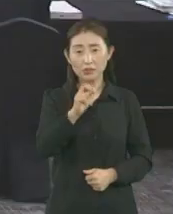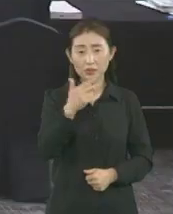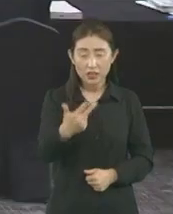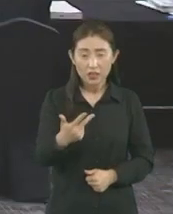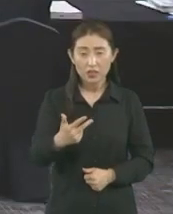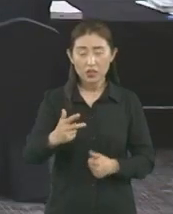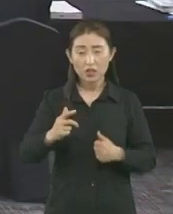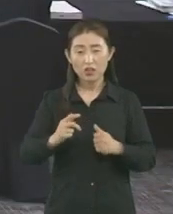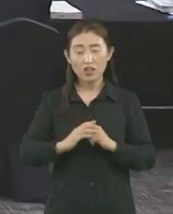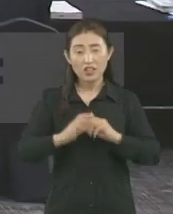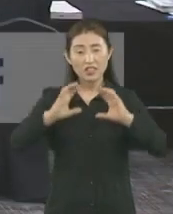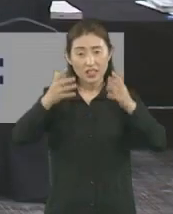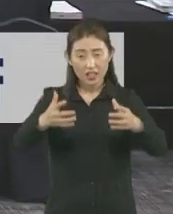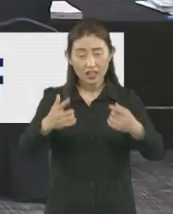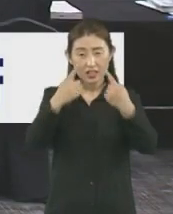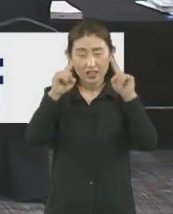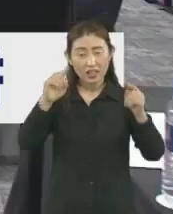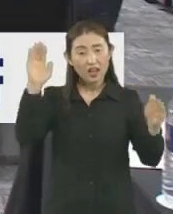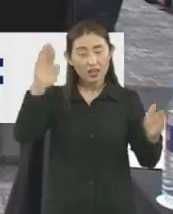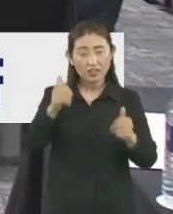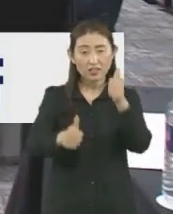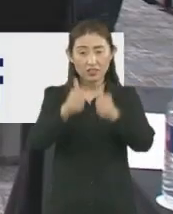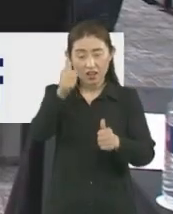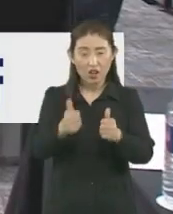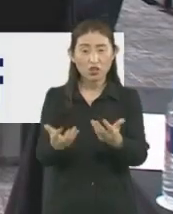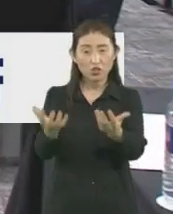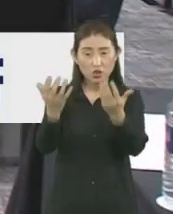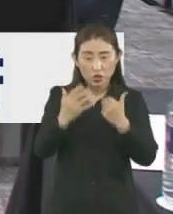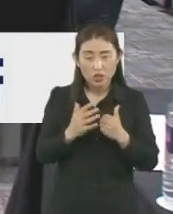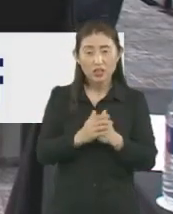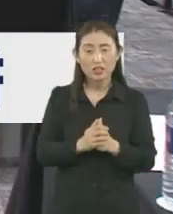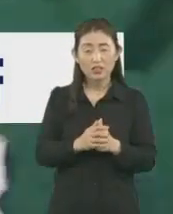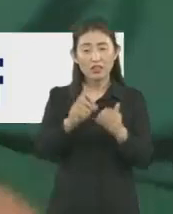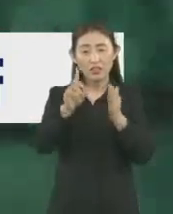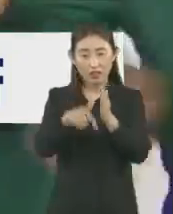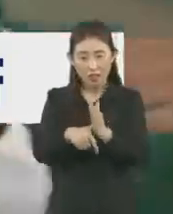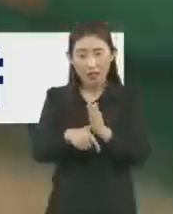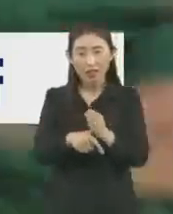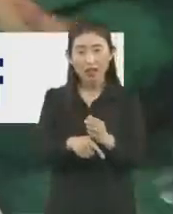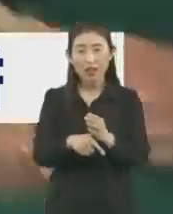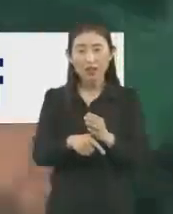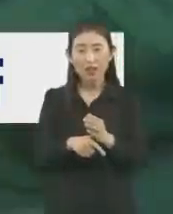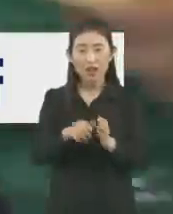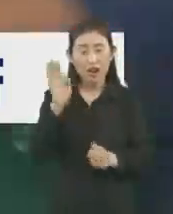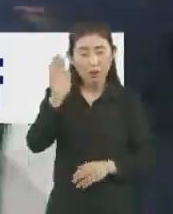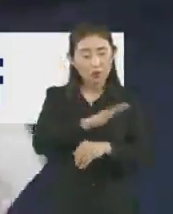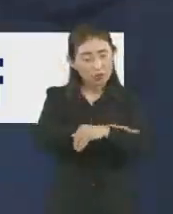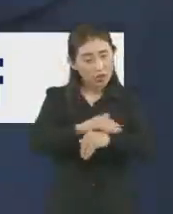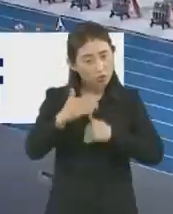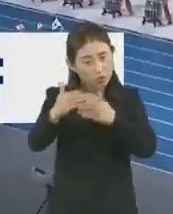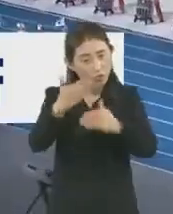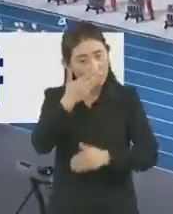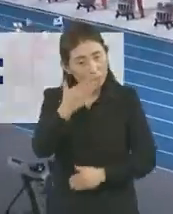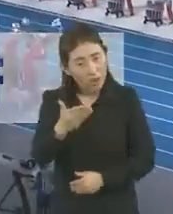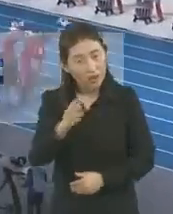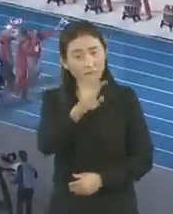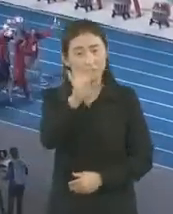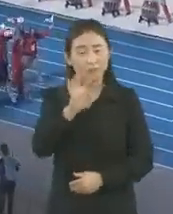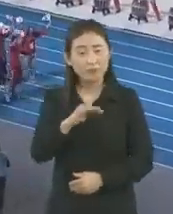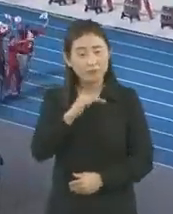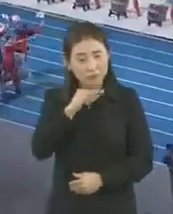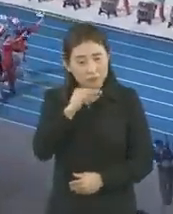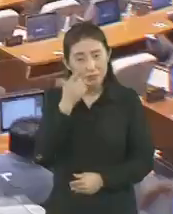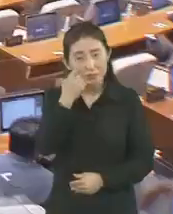2027년 유니버시아드 대회 공동 유치 사업은 지방선거 기간 이슈화되지 못했던 만큼 제대로 추진될 수 있을지는 좀 더 지켜봐야